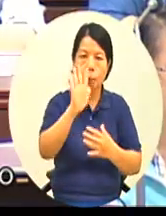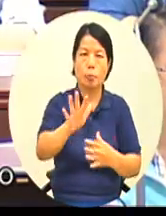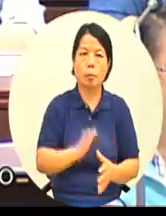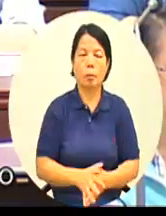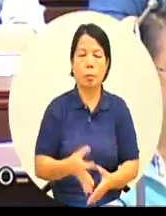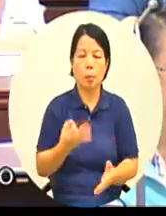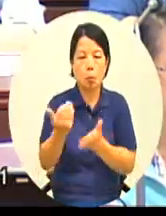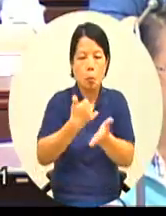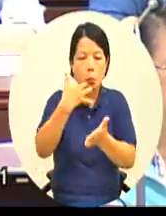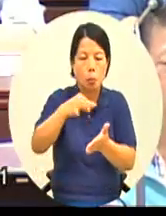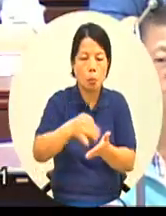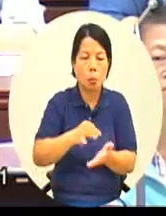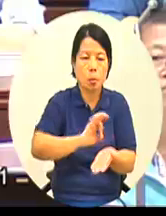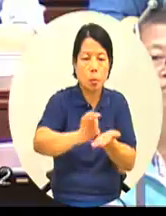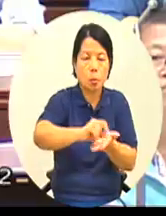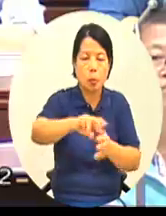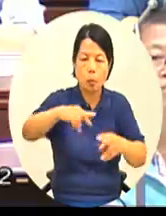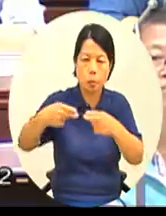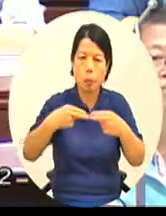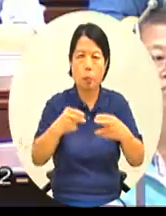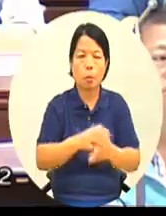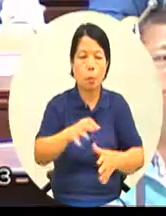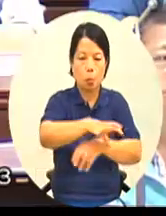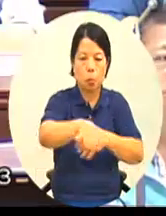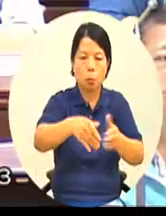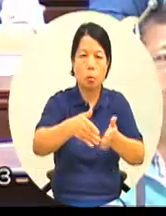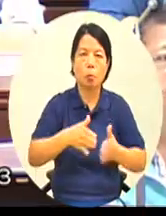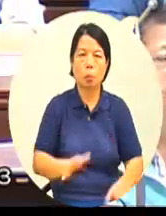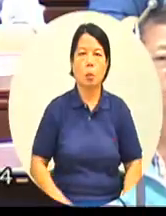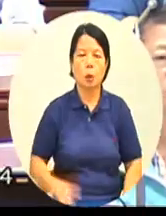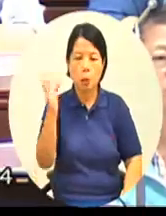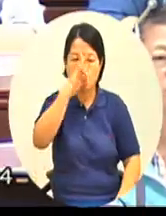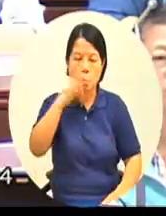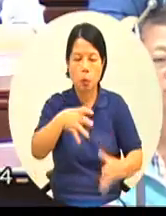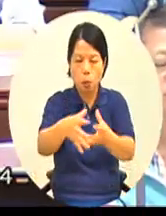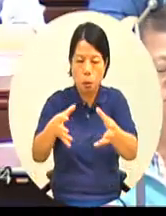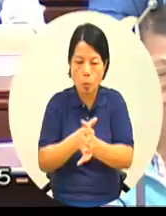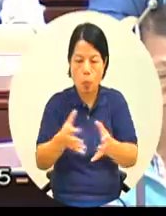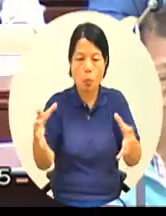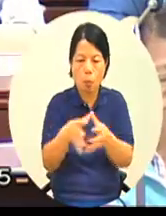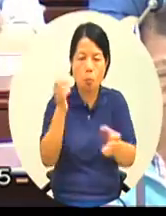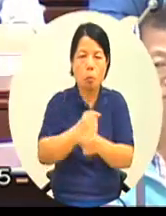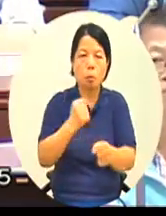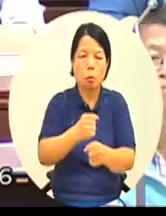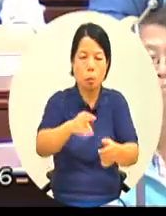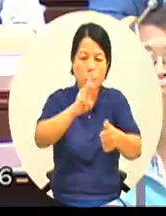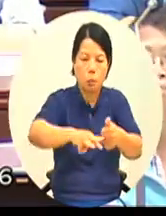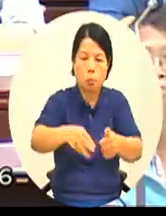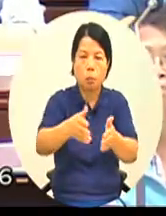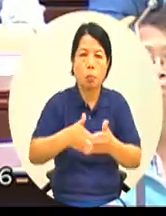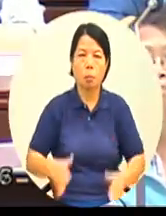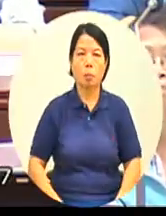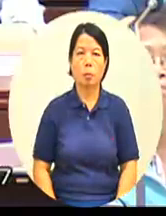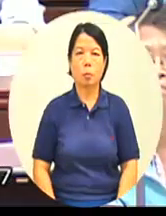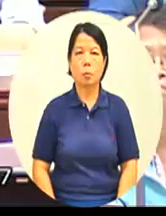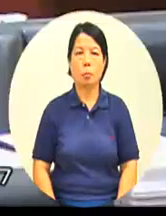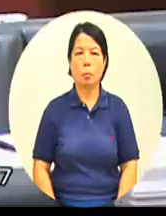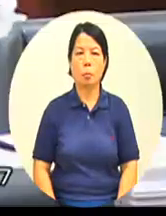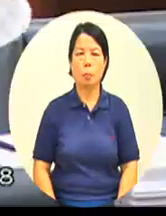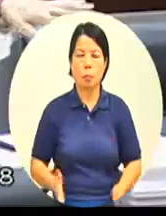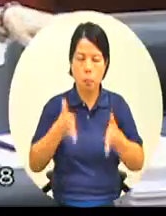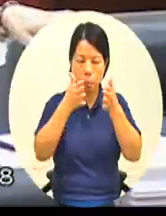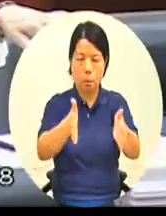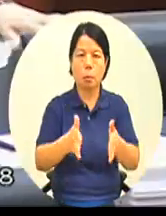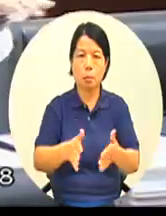费要进来，甚至我们要改善一些环境，还要找合作的团队，还要帮他做训练。 所以你现在所提的这个是针对